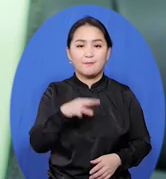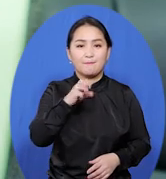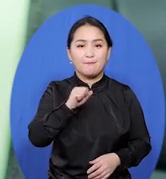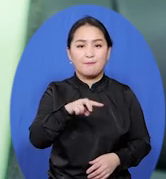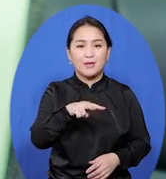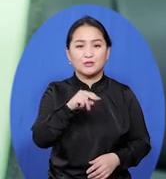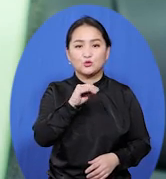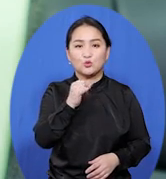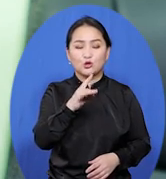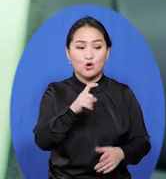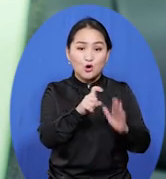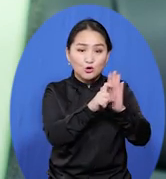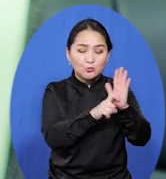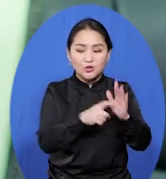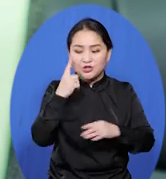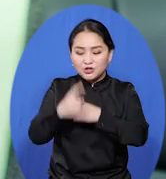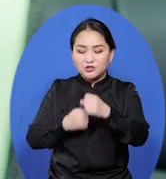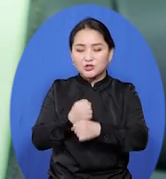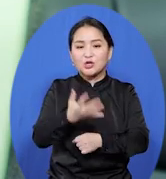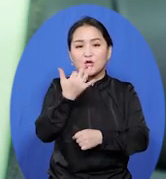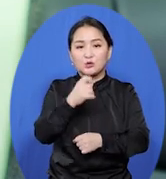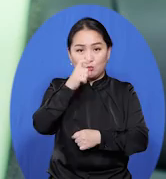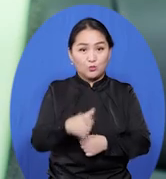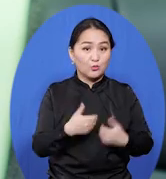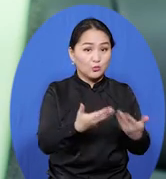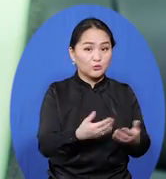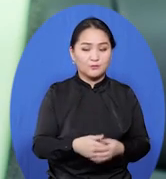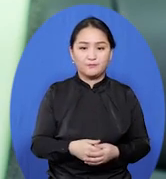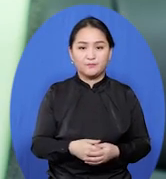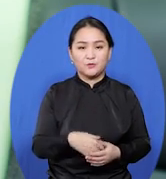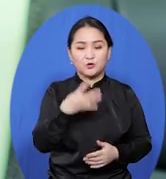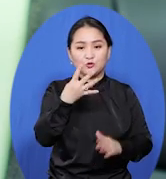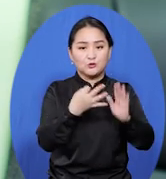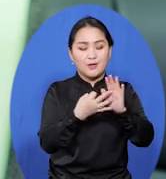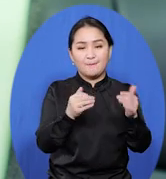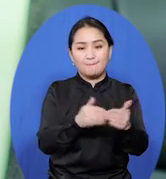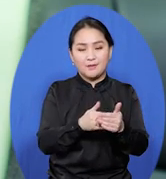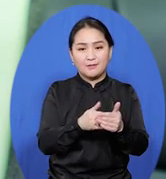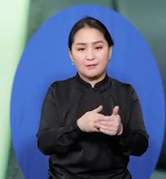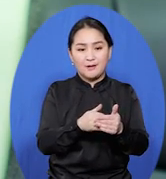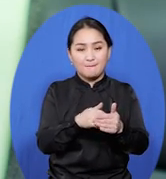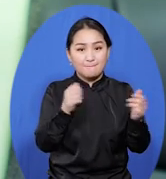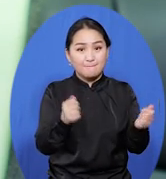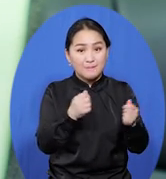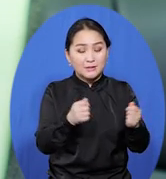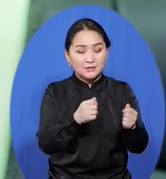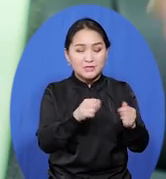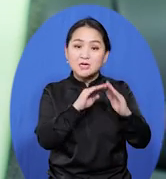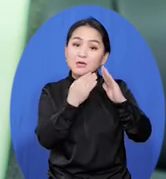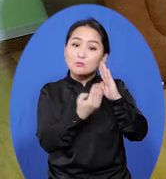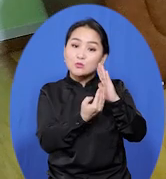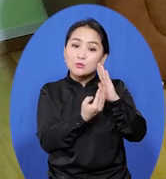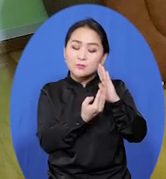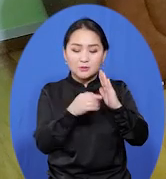Малжуулах хөтөлбөр яг жилд хэдэн хүнд хүрдэг юм? Одоо 48 мянган малч өрхөөлээ гэж бодоход